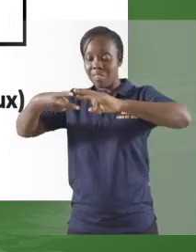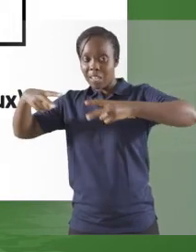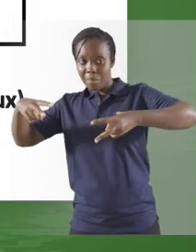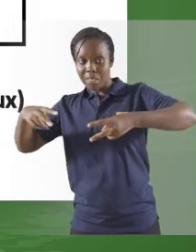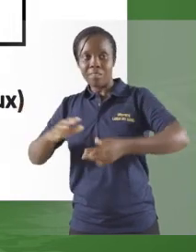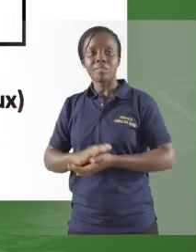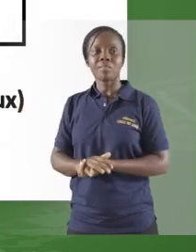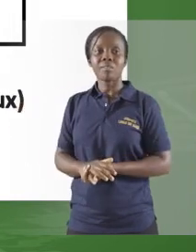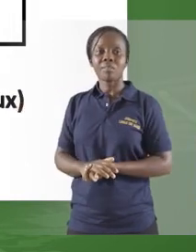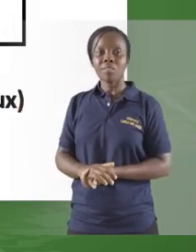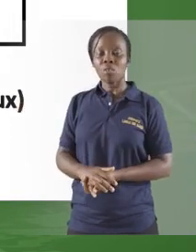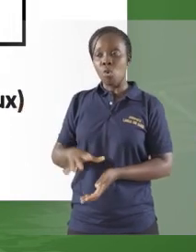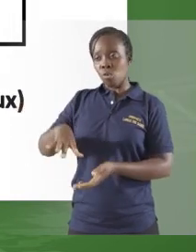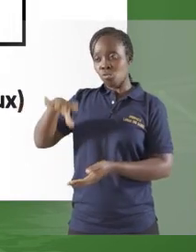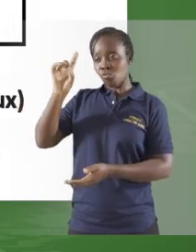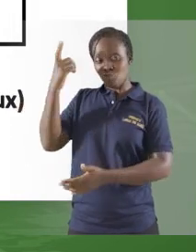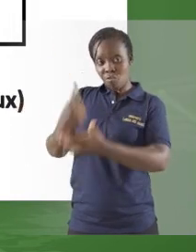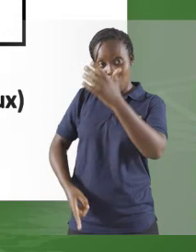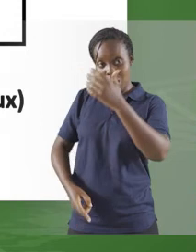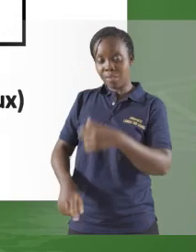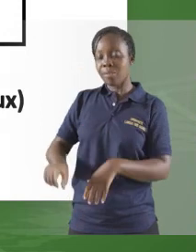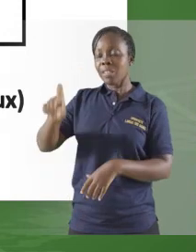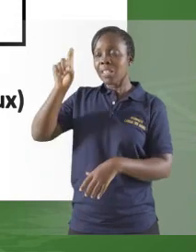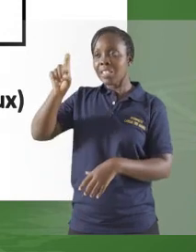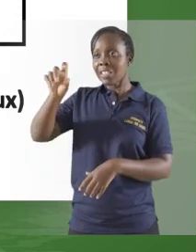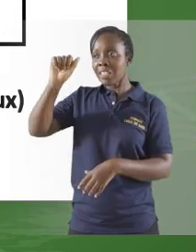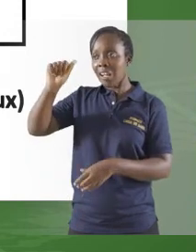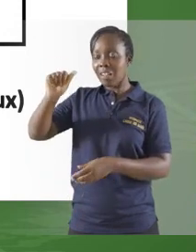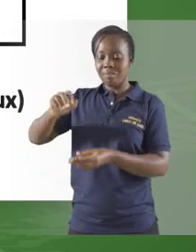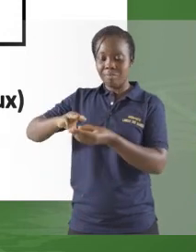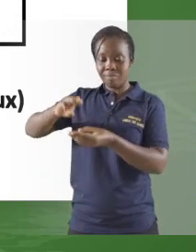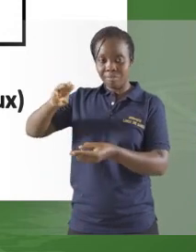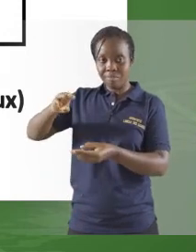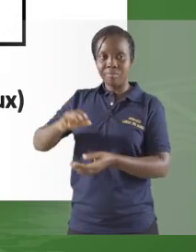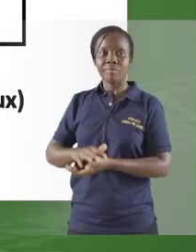X grand A et X grand A se mettent ensemble